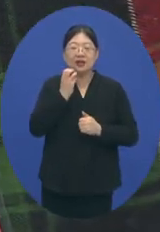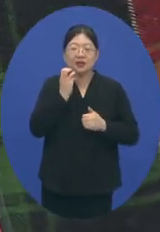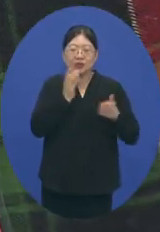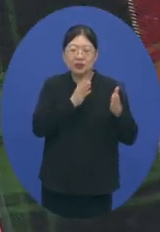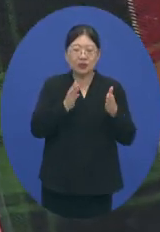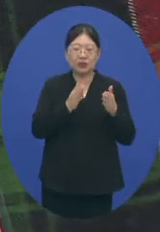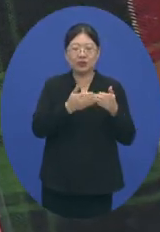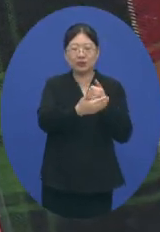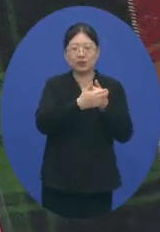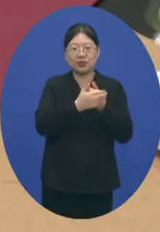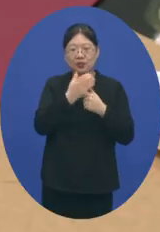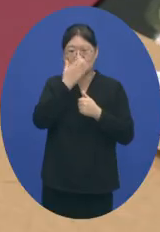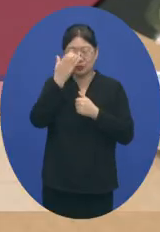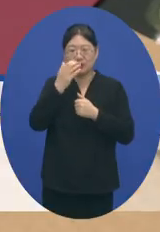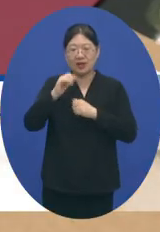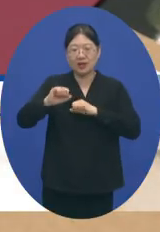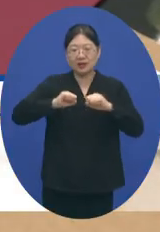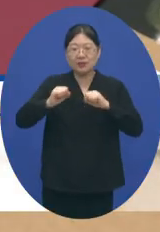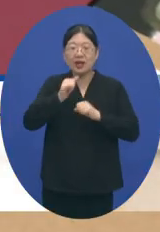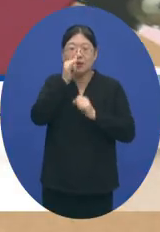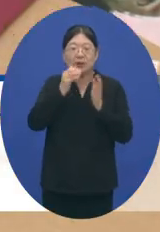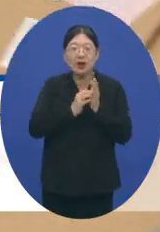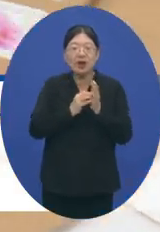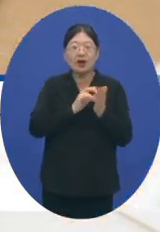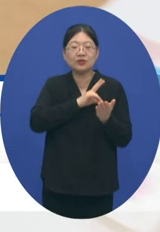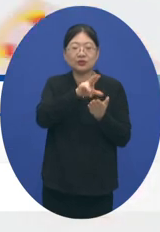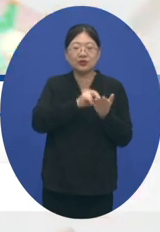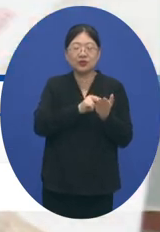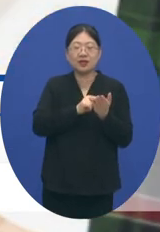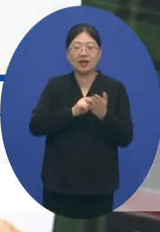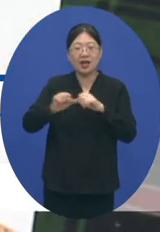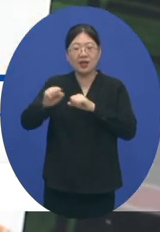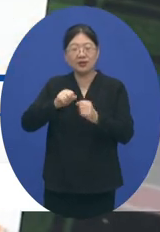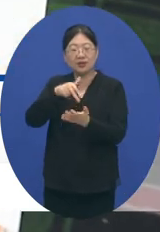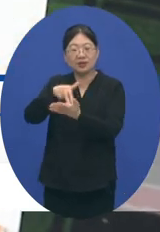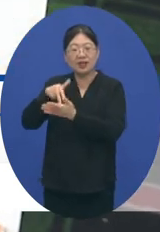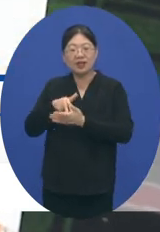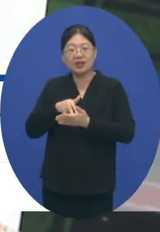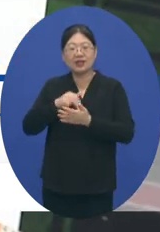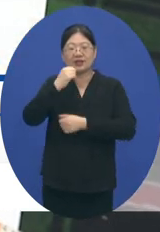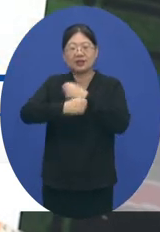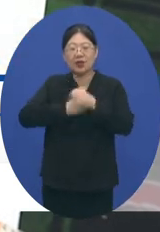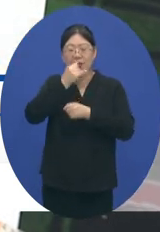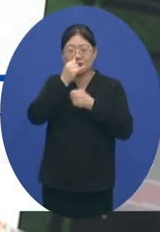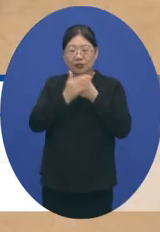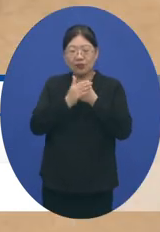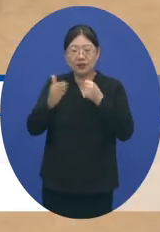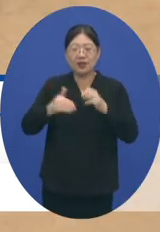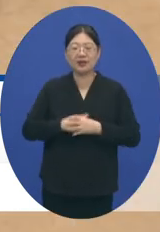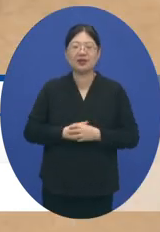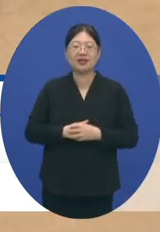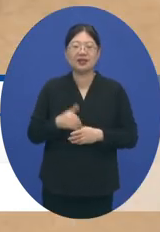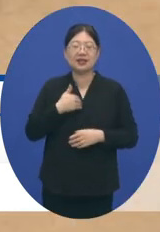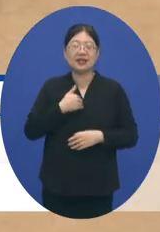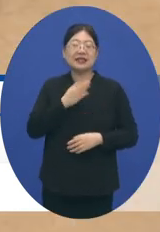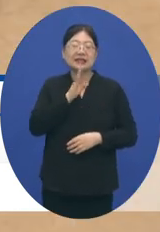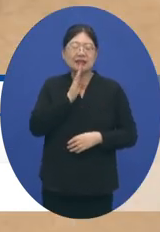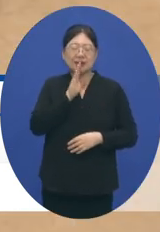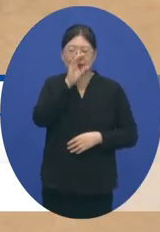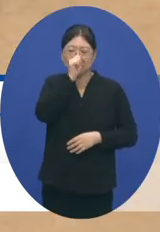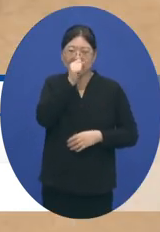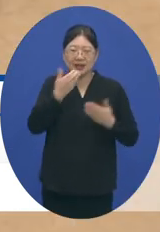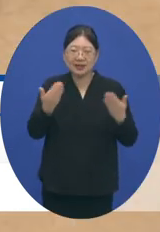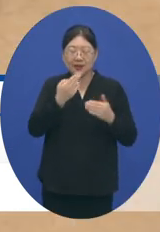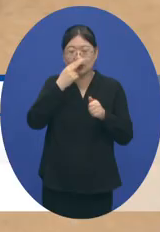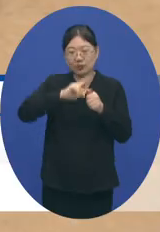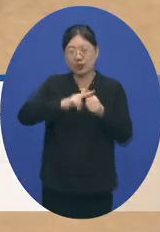달려갈 수 있었습니다. 주제나 아니면 활동 면에서 자유로운 점이 있어서 제가 진짜로 좋아하는